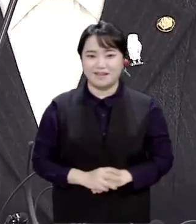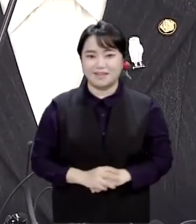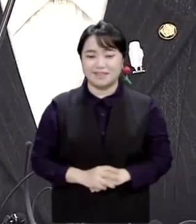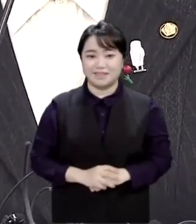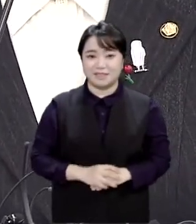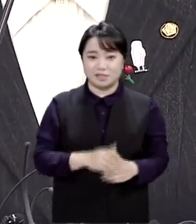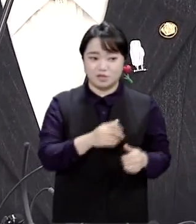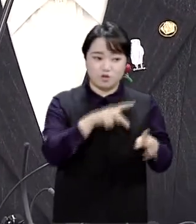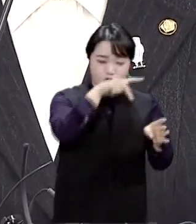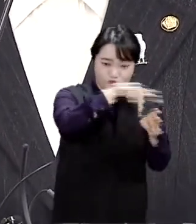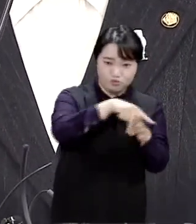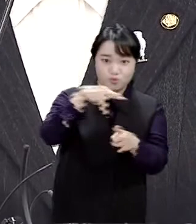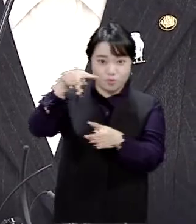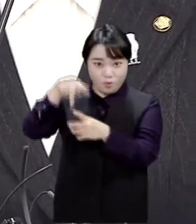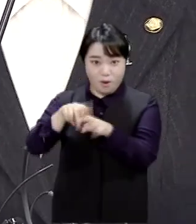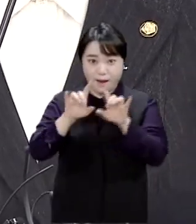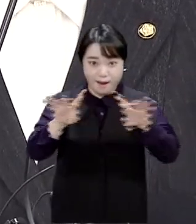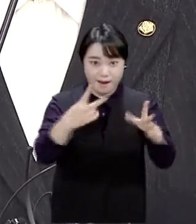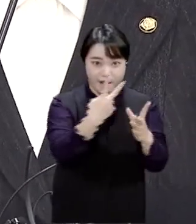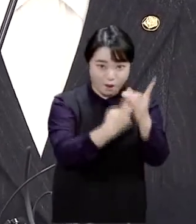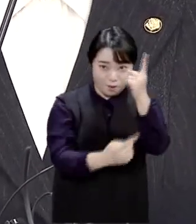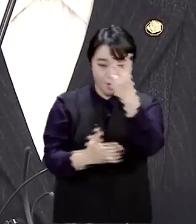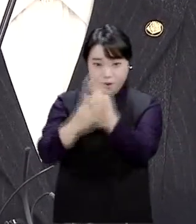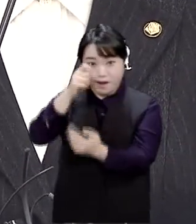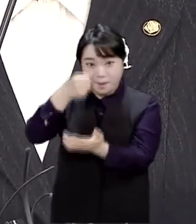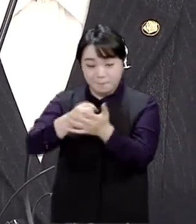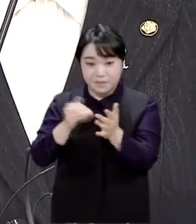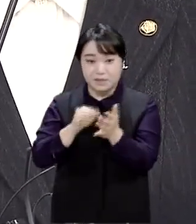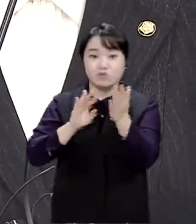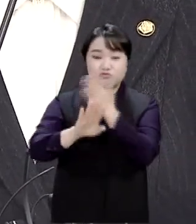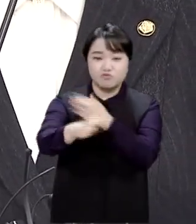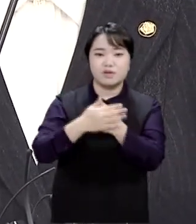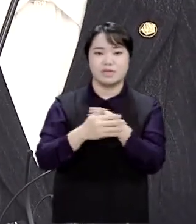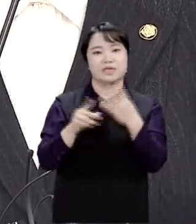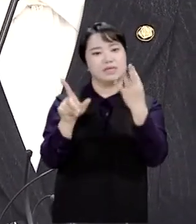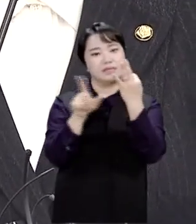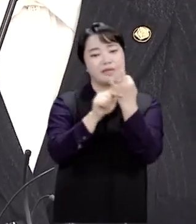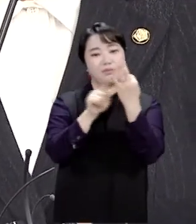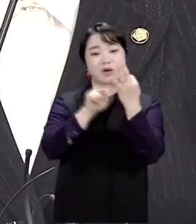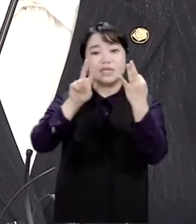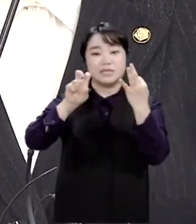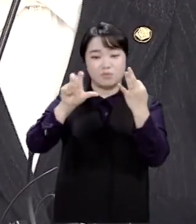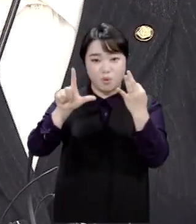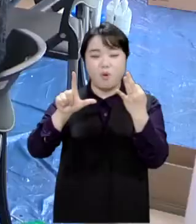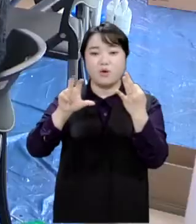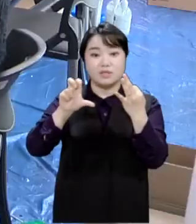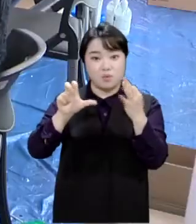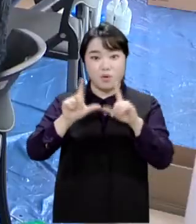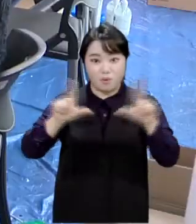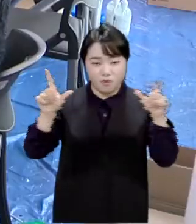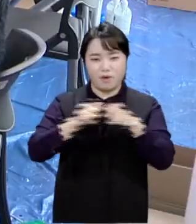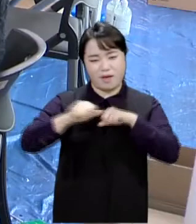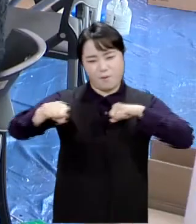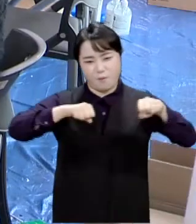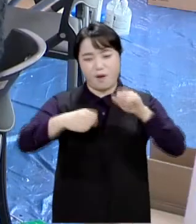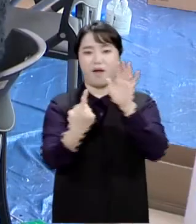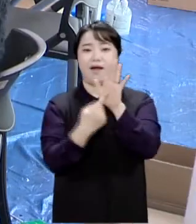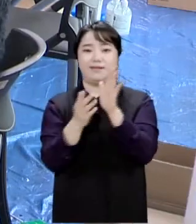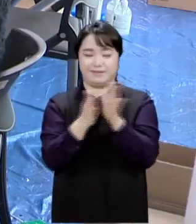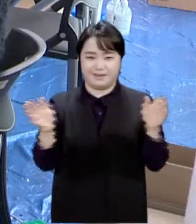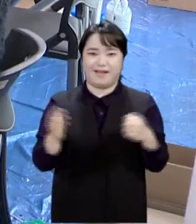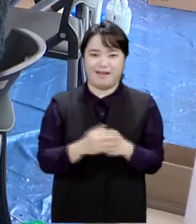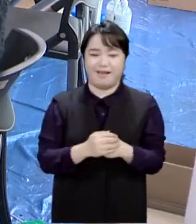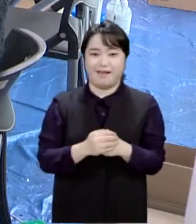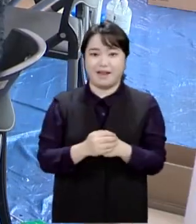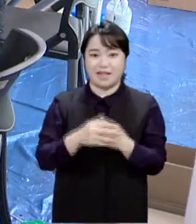단일화 경쟁에서 이긴 후보들은 오는 25일부터 공식 선거운동에 돌입합니다. 2주 동안 총성 없는 전쟁을 치른